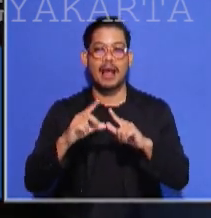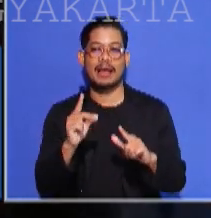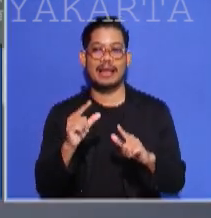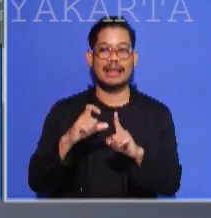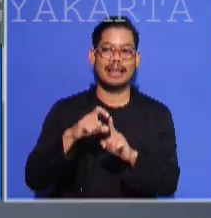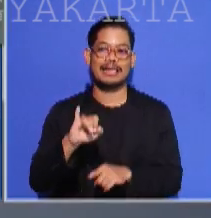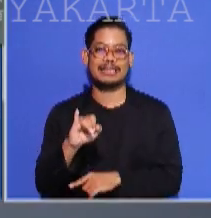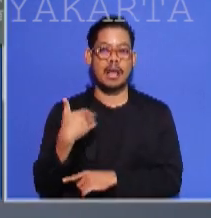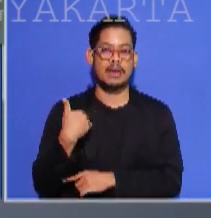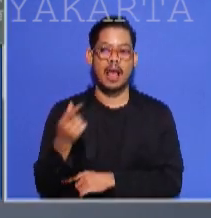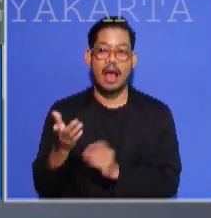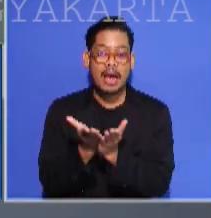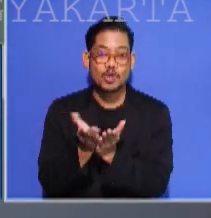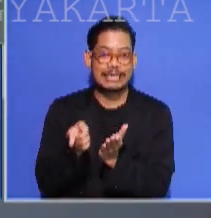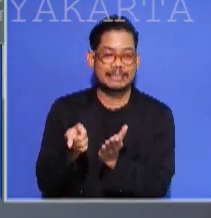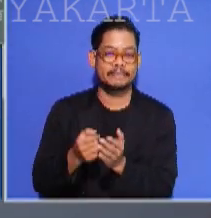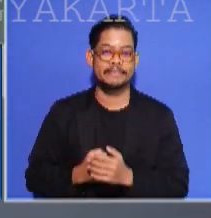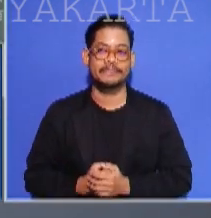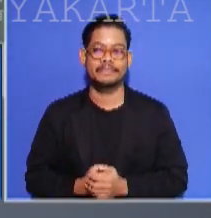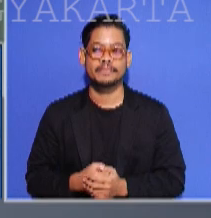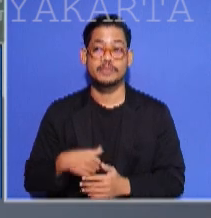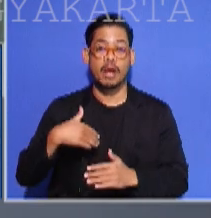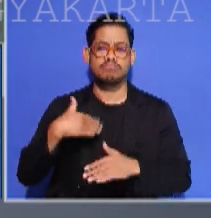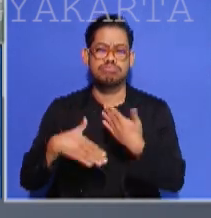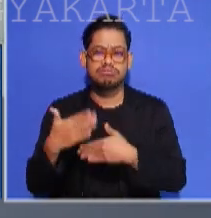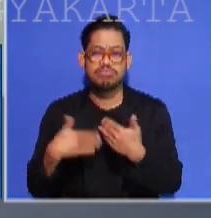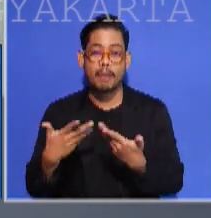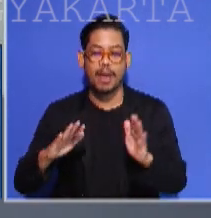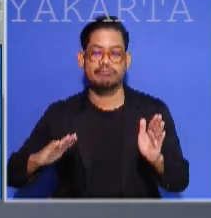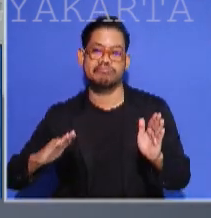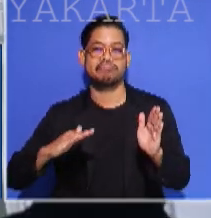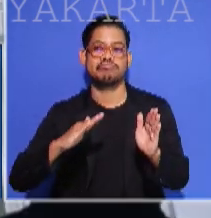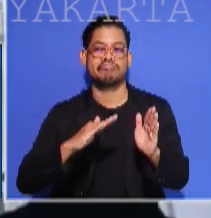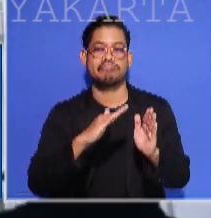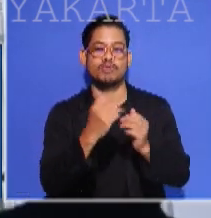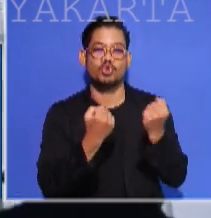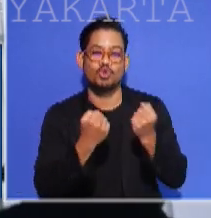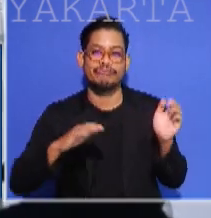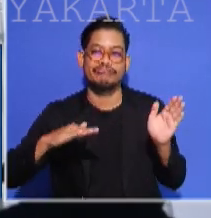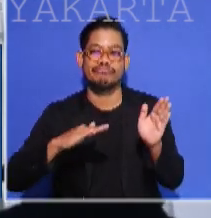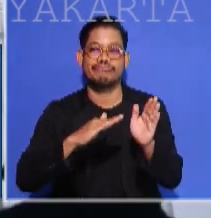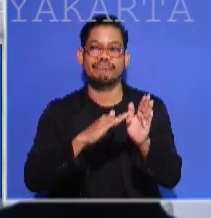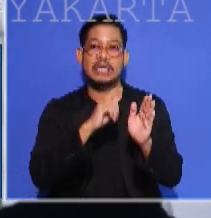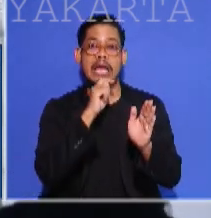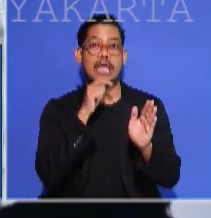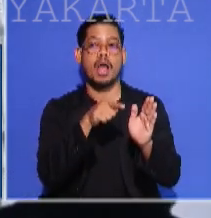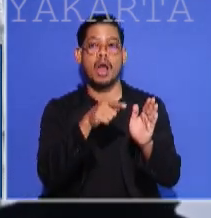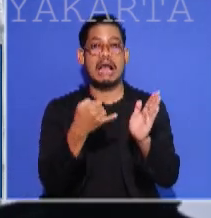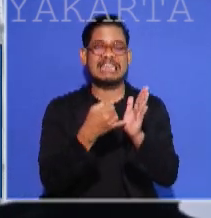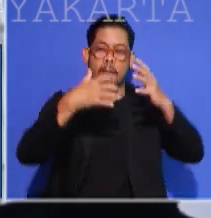pemilik kayu tersebut dalam perjalanan diduga kayunya melebihi muatan sehingga membuat truk terperosok jatuh dan